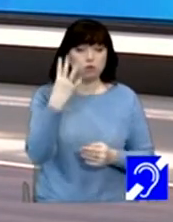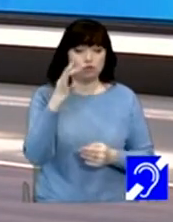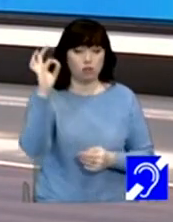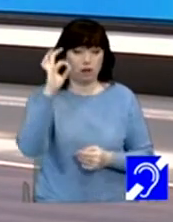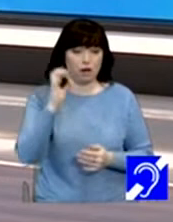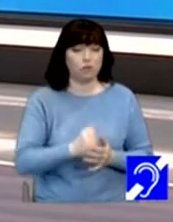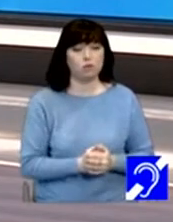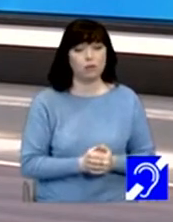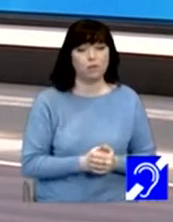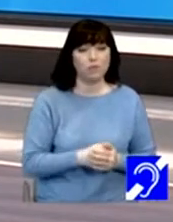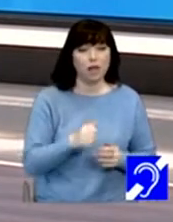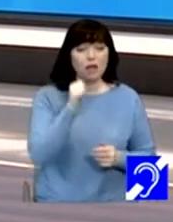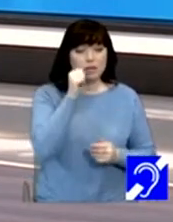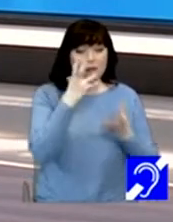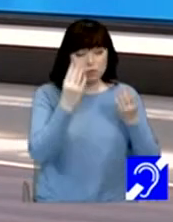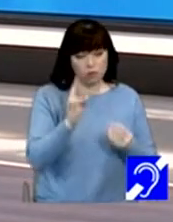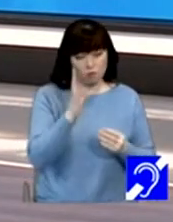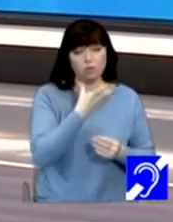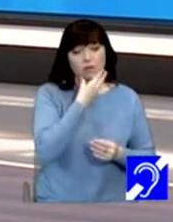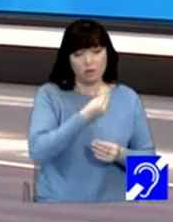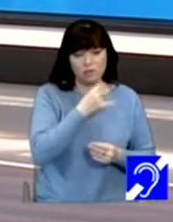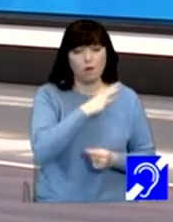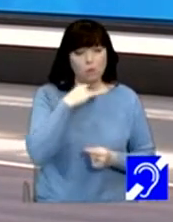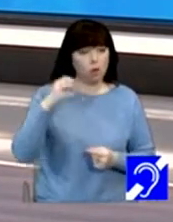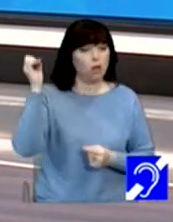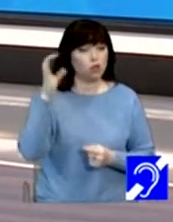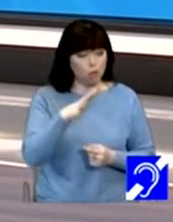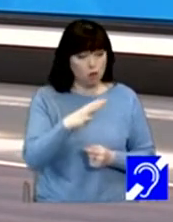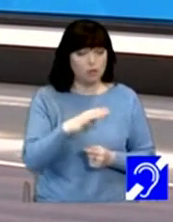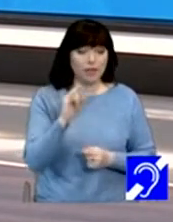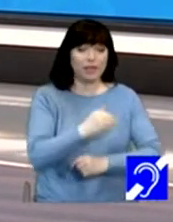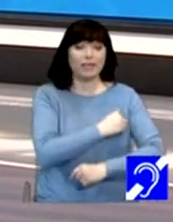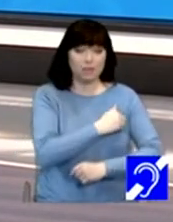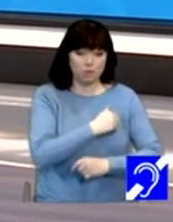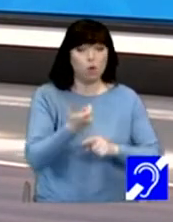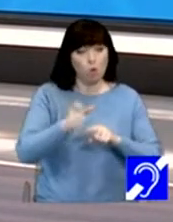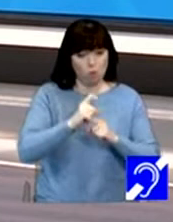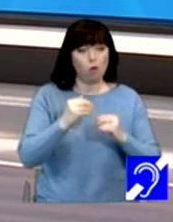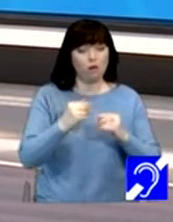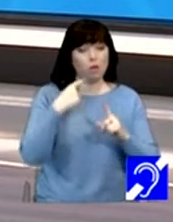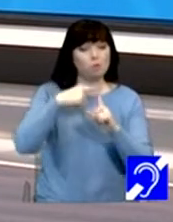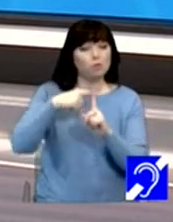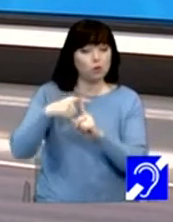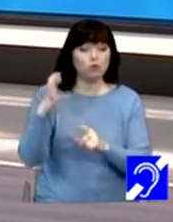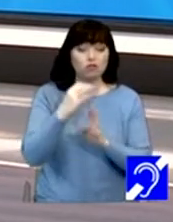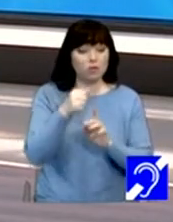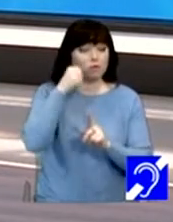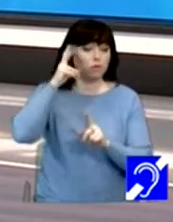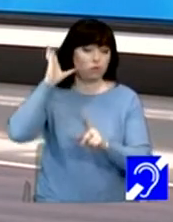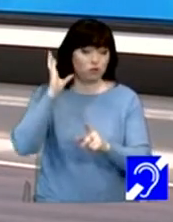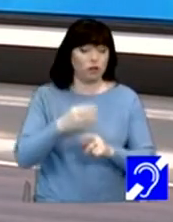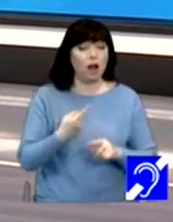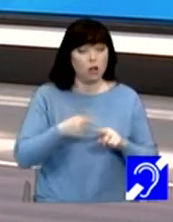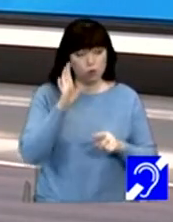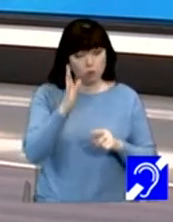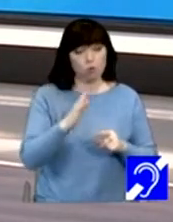grade. Ziua de mâine se anunță frumoasă, cu multe momente însorite și cu temperaturi mult mai ridicate decât în zilele precedente, care vor